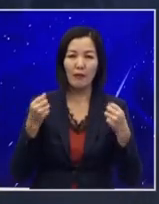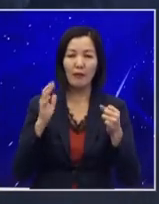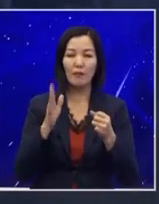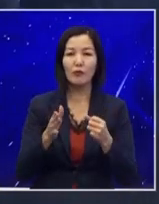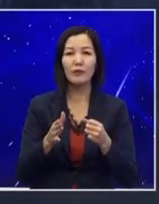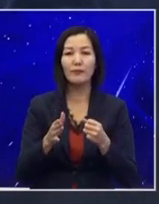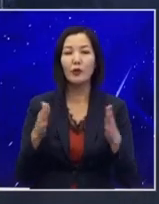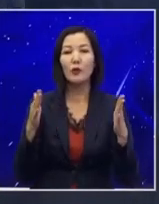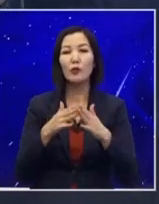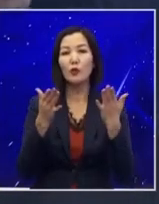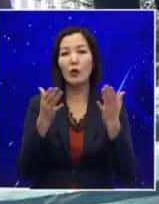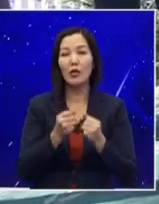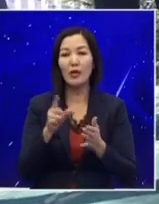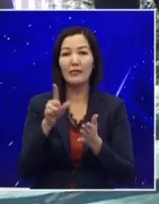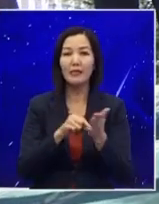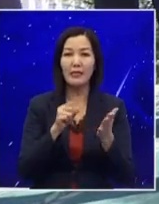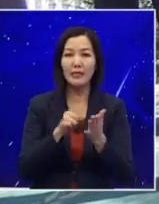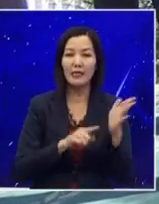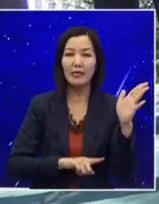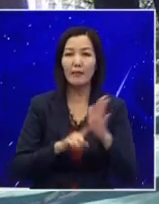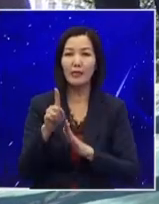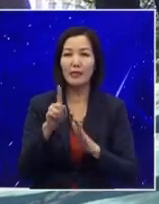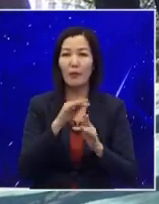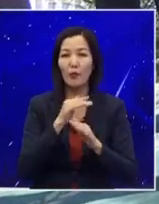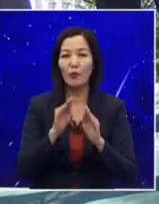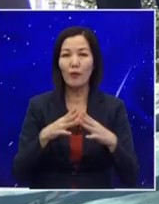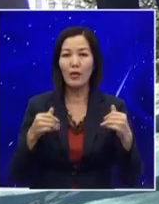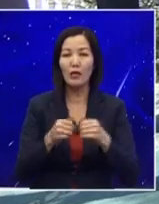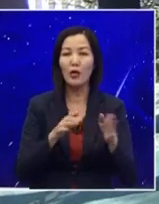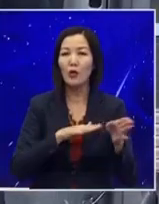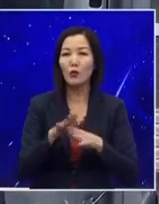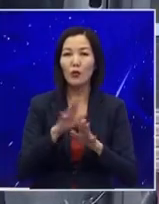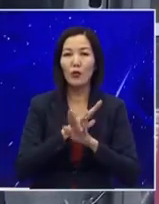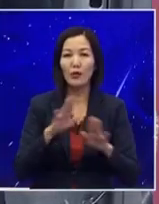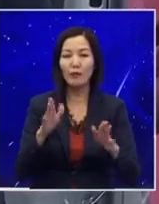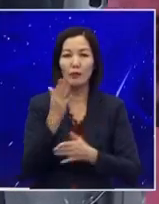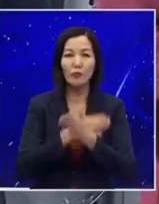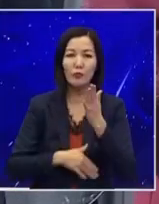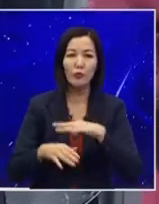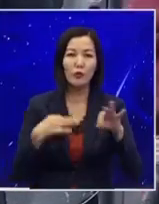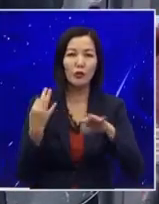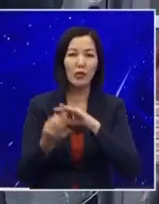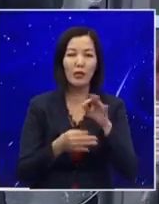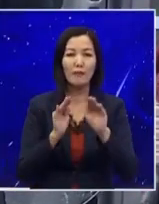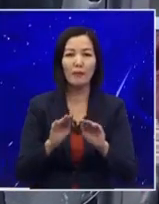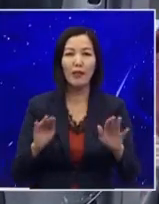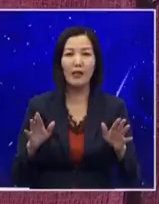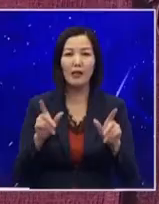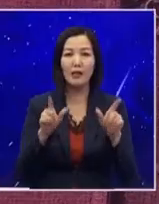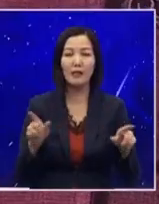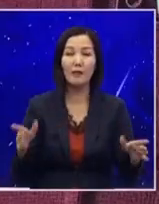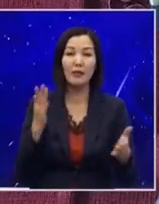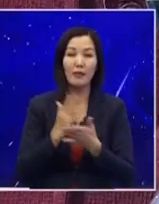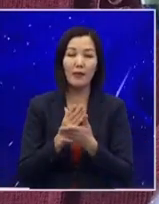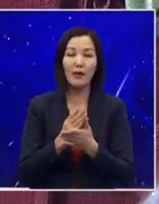күйі жақсарғандар қатарында зейнеткерлерден бастап, көп балалы, толық емес отбасымен мүгедек жетім балаларда бар. Жүздерінде